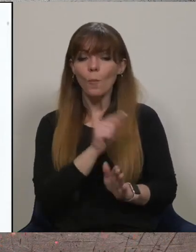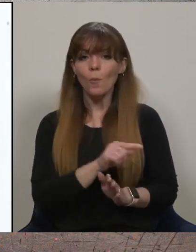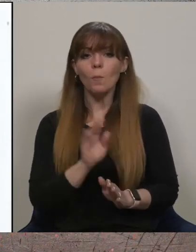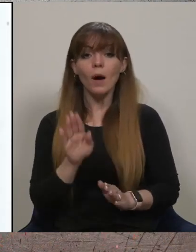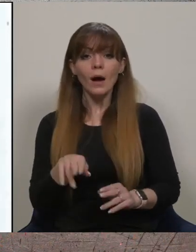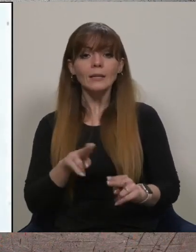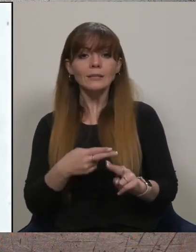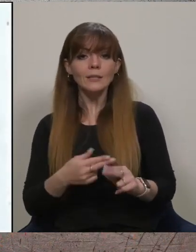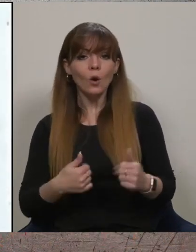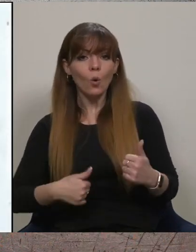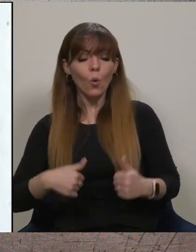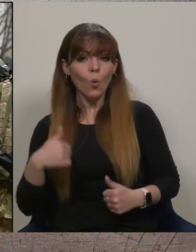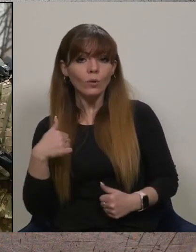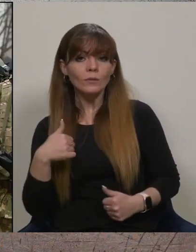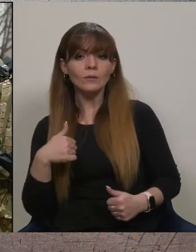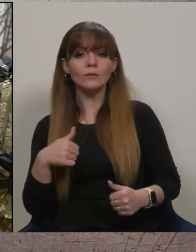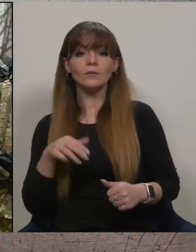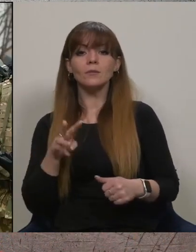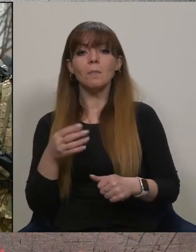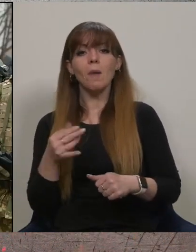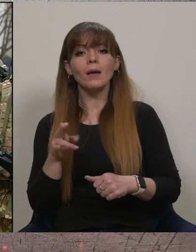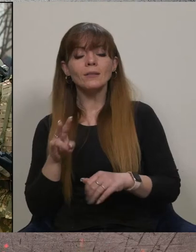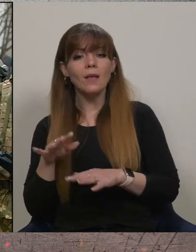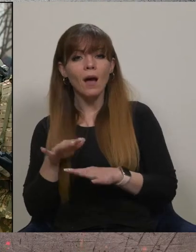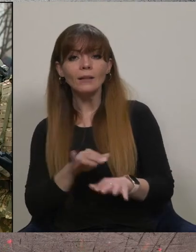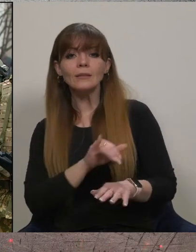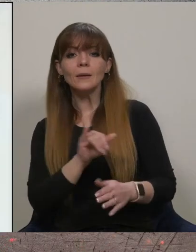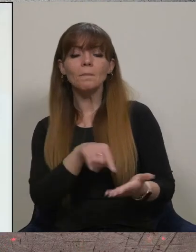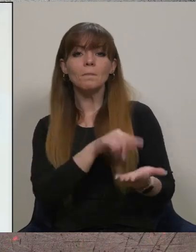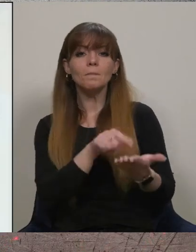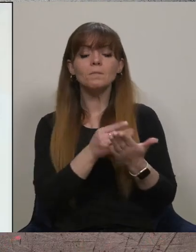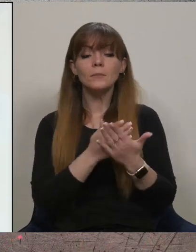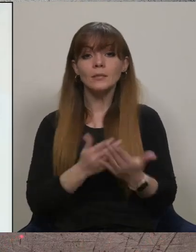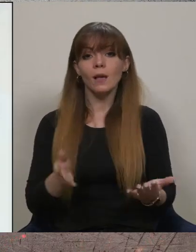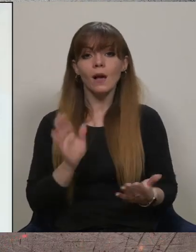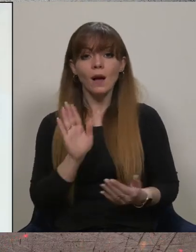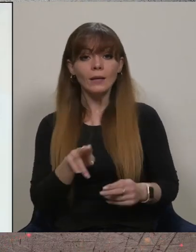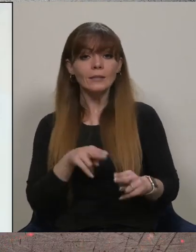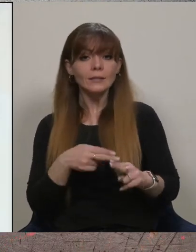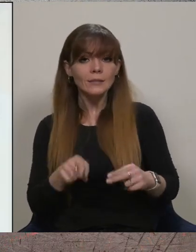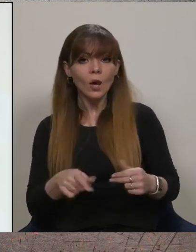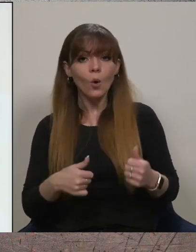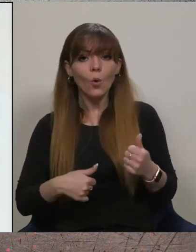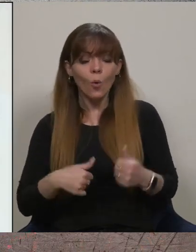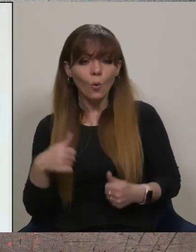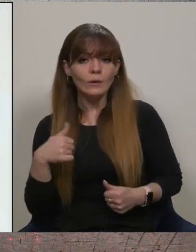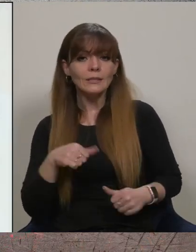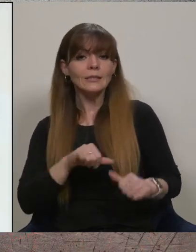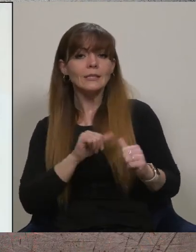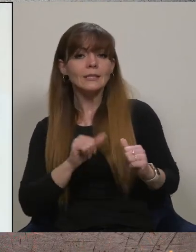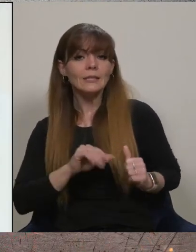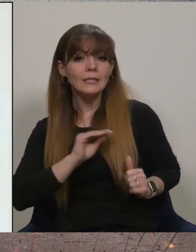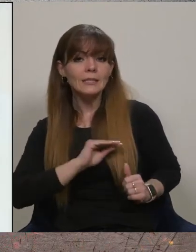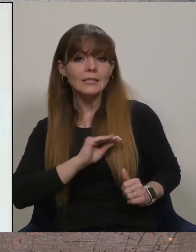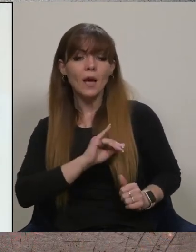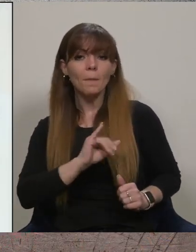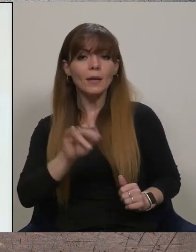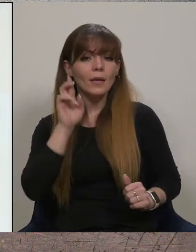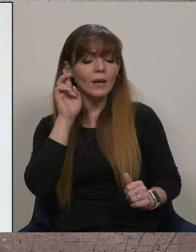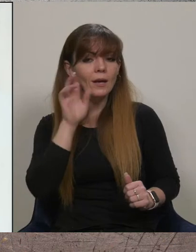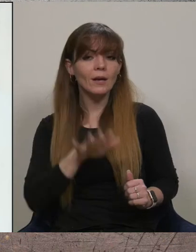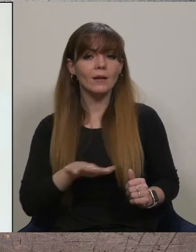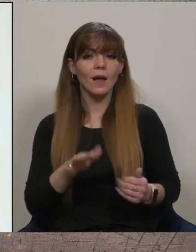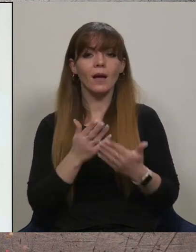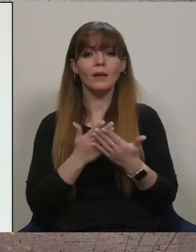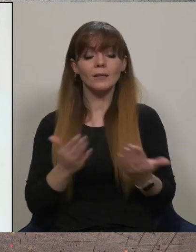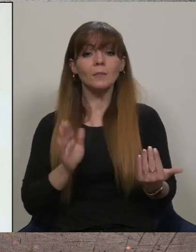йде майданами і містами, хай ця гордість йде серцями і країнами, хай